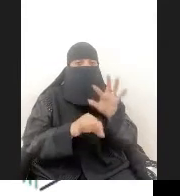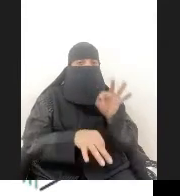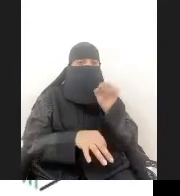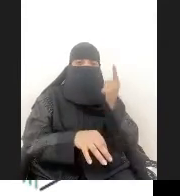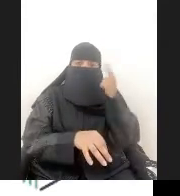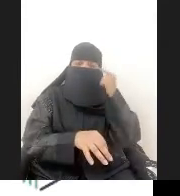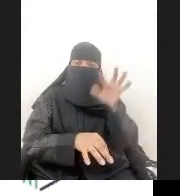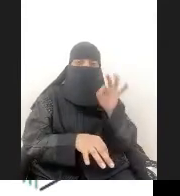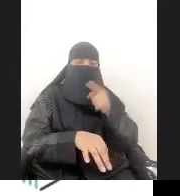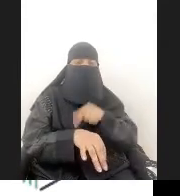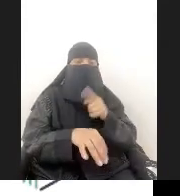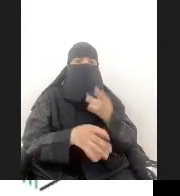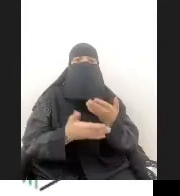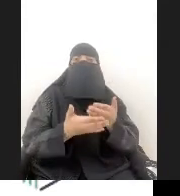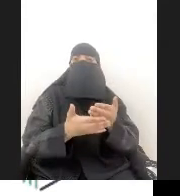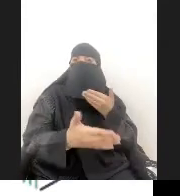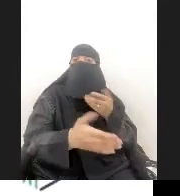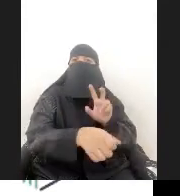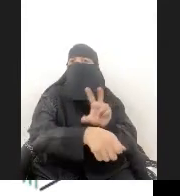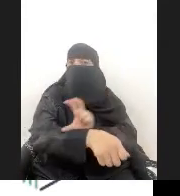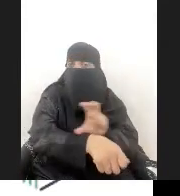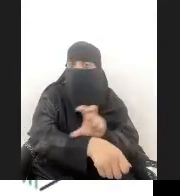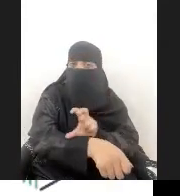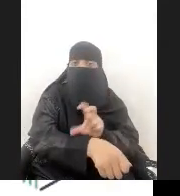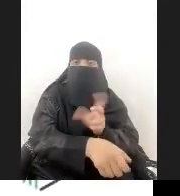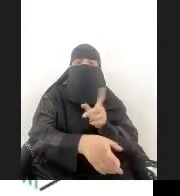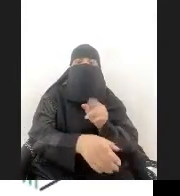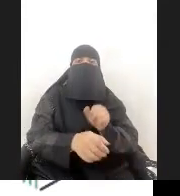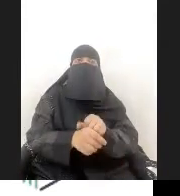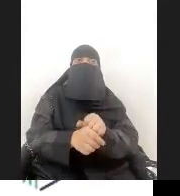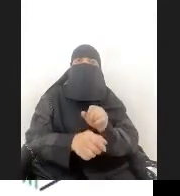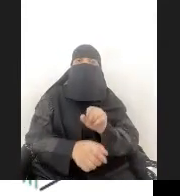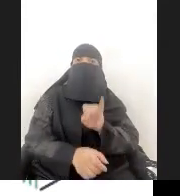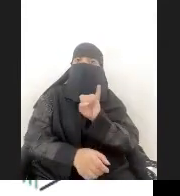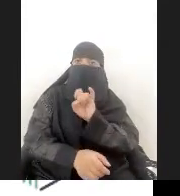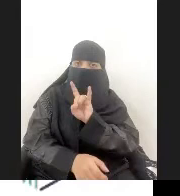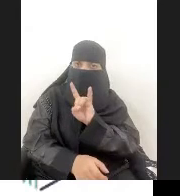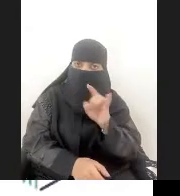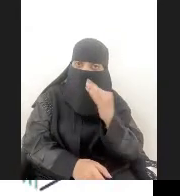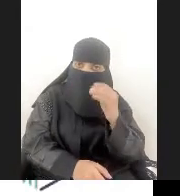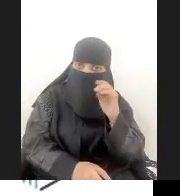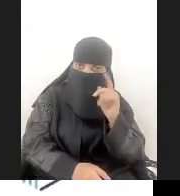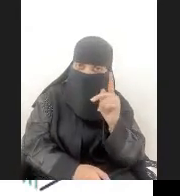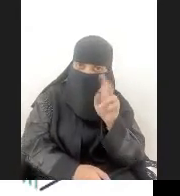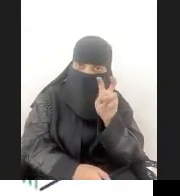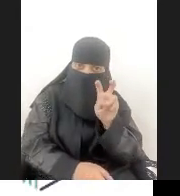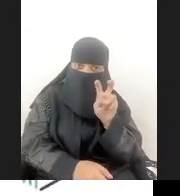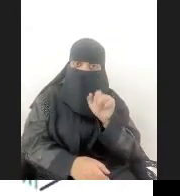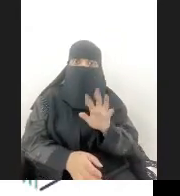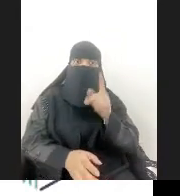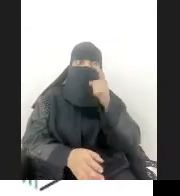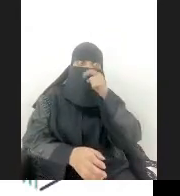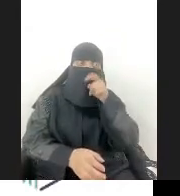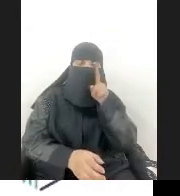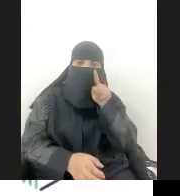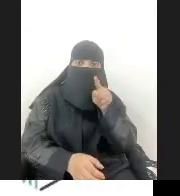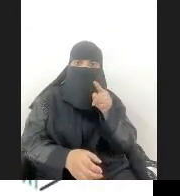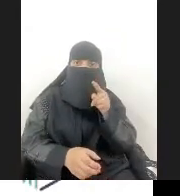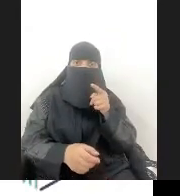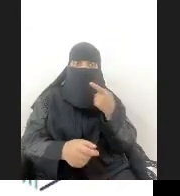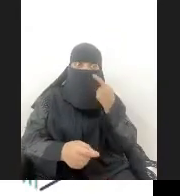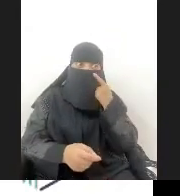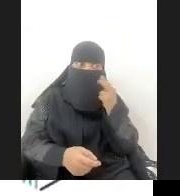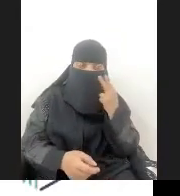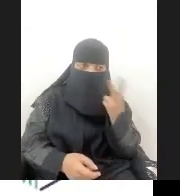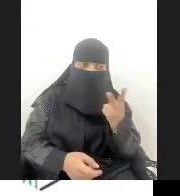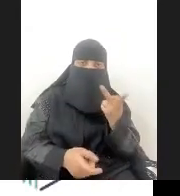طريق بعض الملاحظات في جوجل داكيمنت أو عن طريق الديسكشن، لكن يجب عليك أن تتابعها لك 24 ساعة، ربما